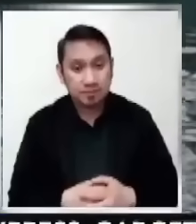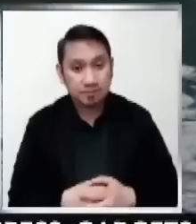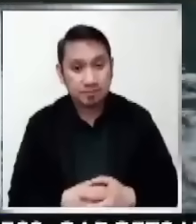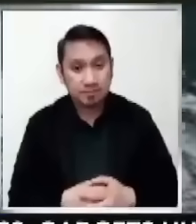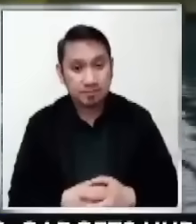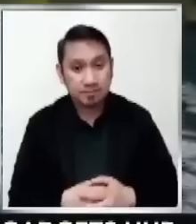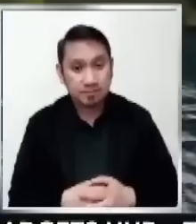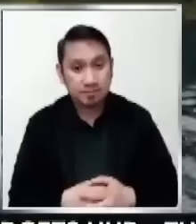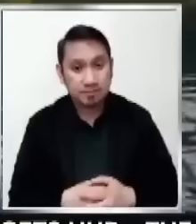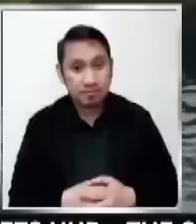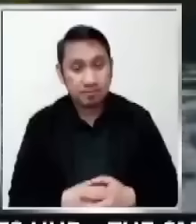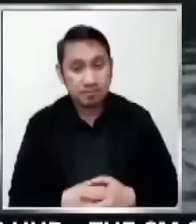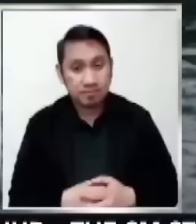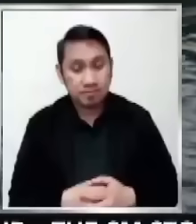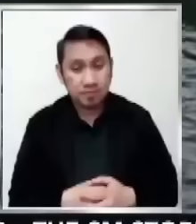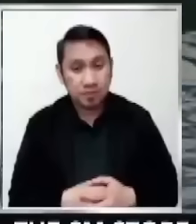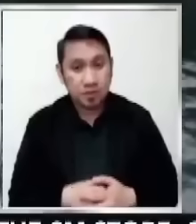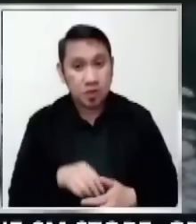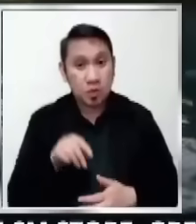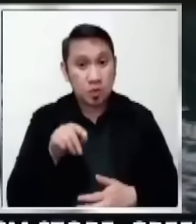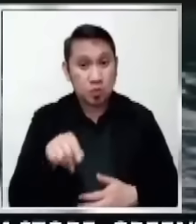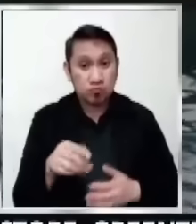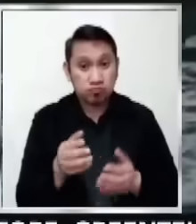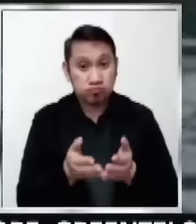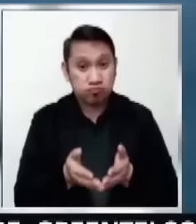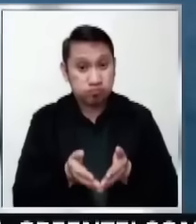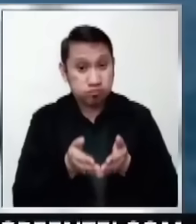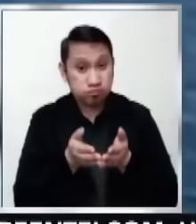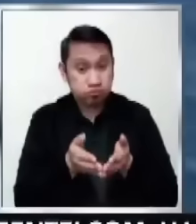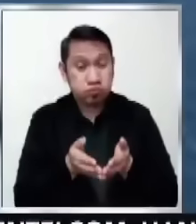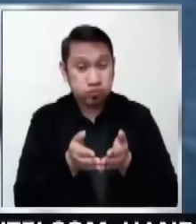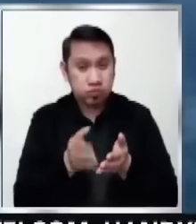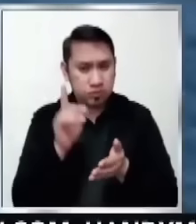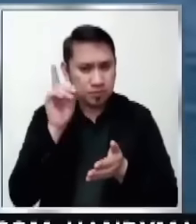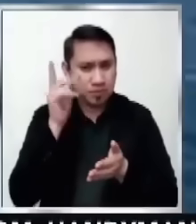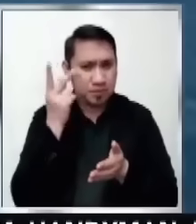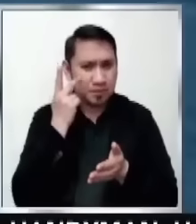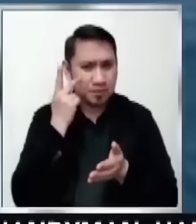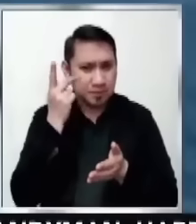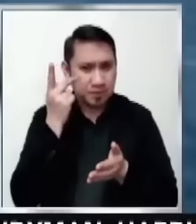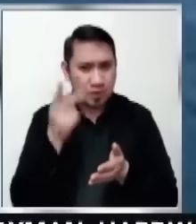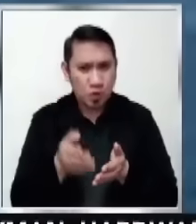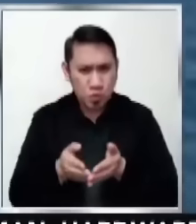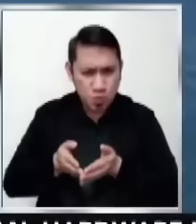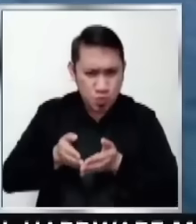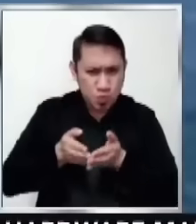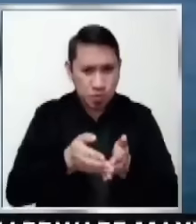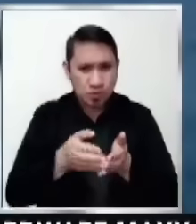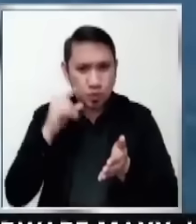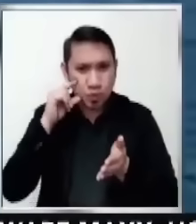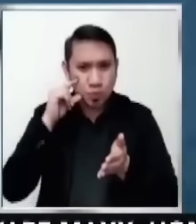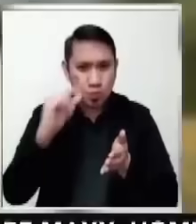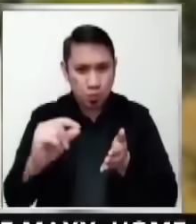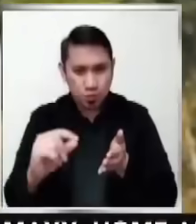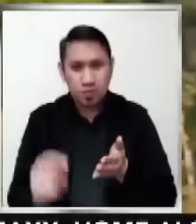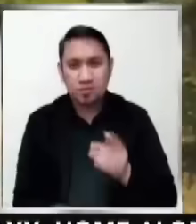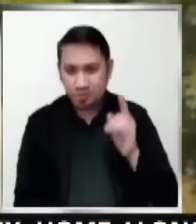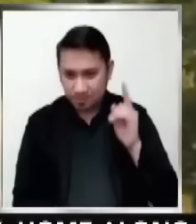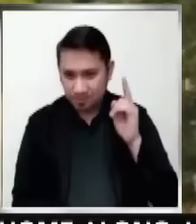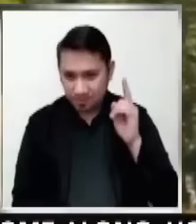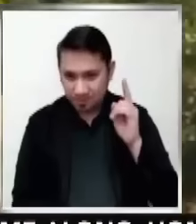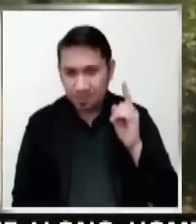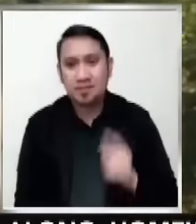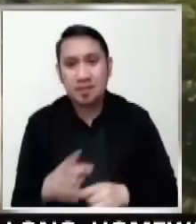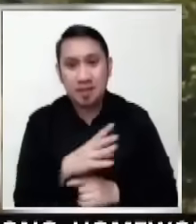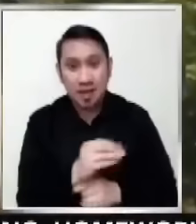Ang sophisticadong small unit riverine craft na ito, ang mabilis na fiberglass reinforced plastic watercraft at ang